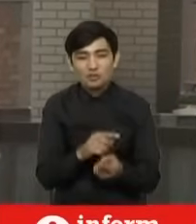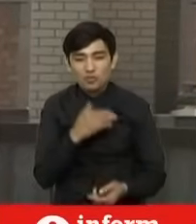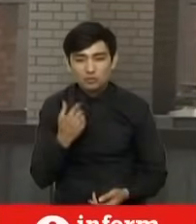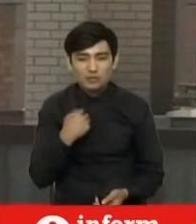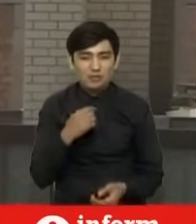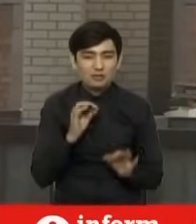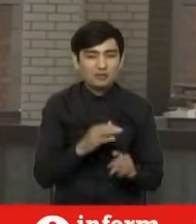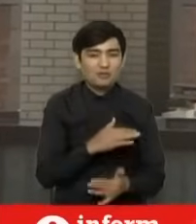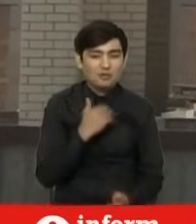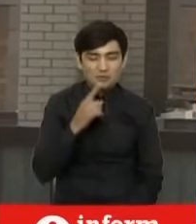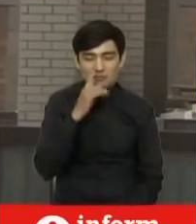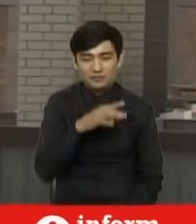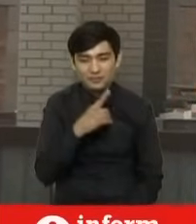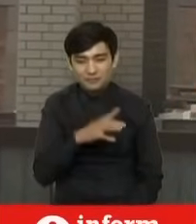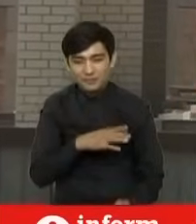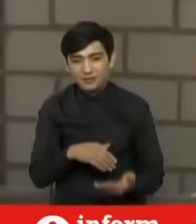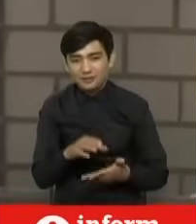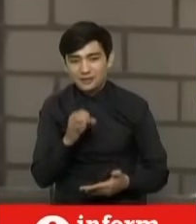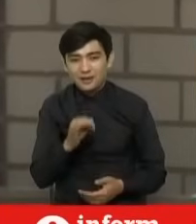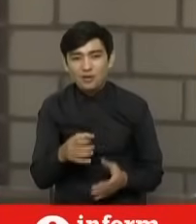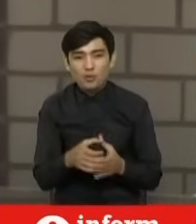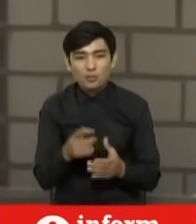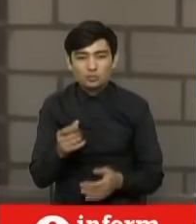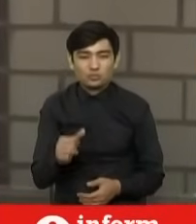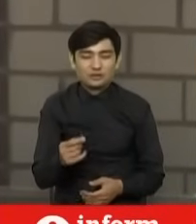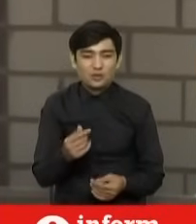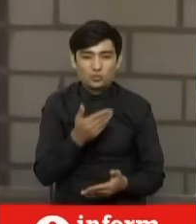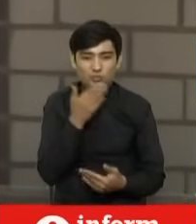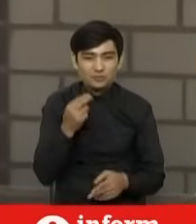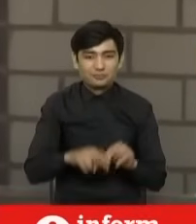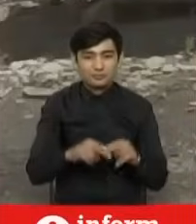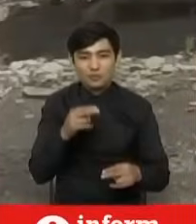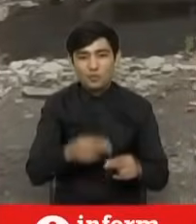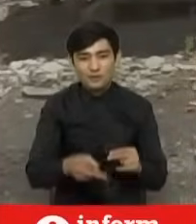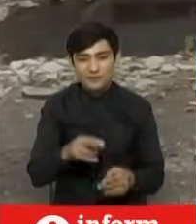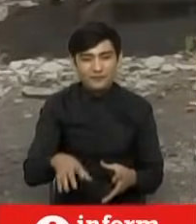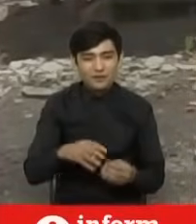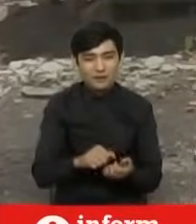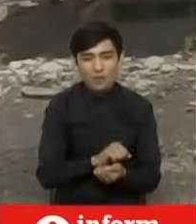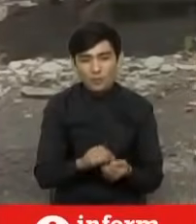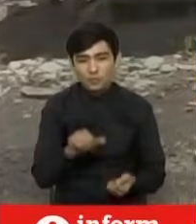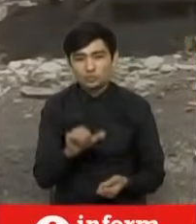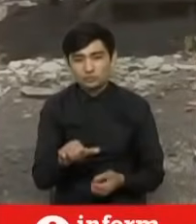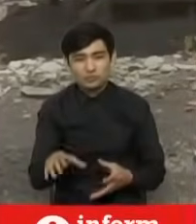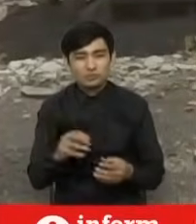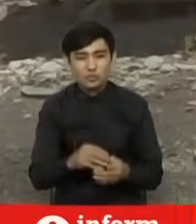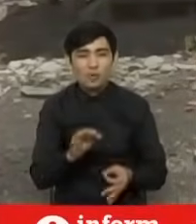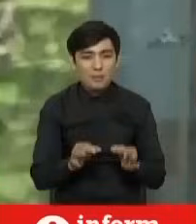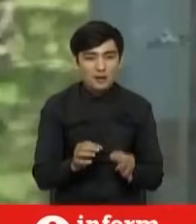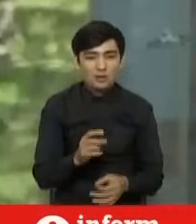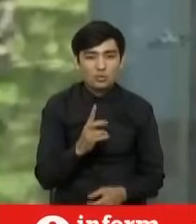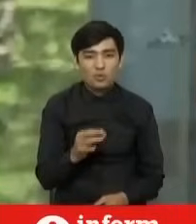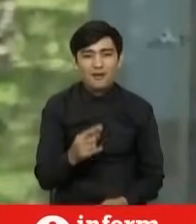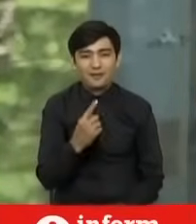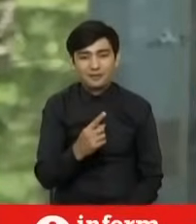комментировать ситуацию. По данным консалтинговой компании, у него нет денег на завершение строительства. Все документы на стройку у него в порядке, кроме одного.